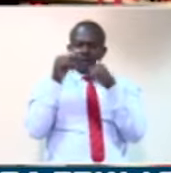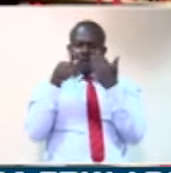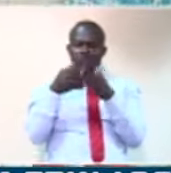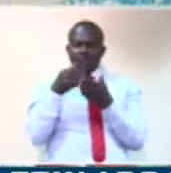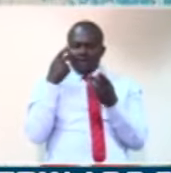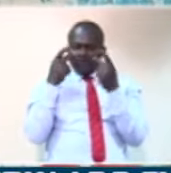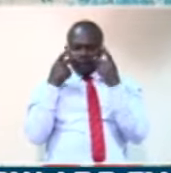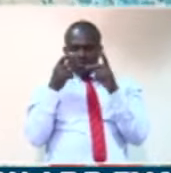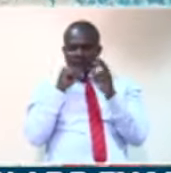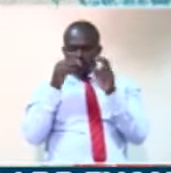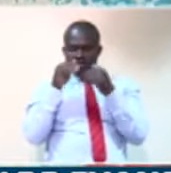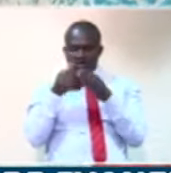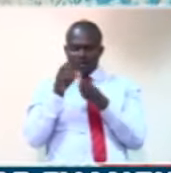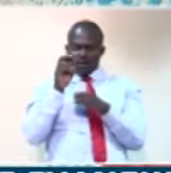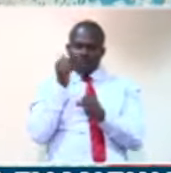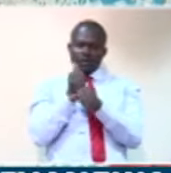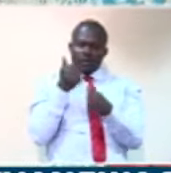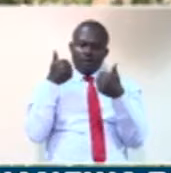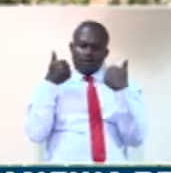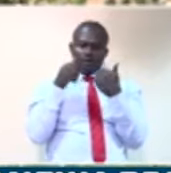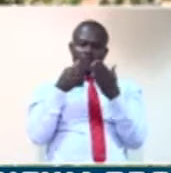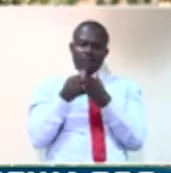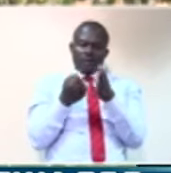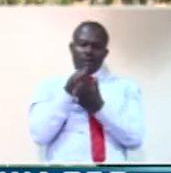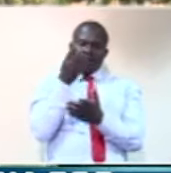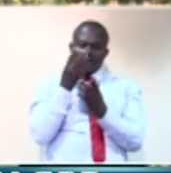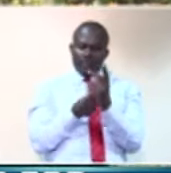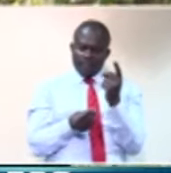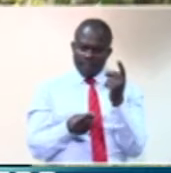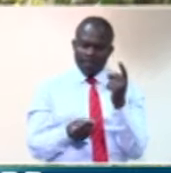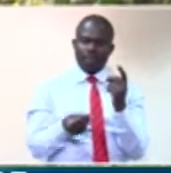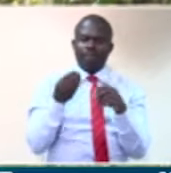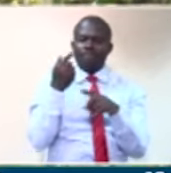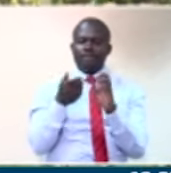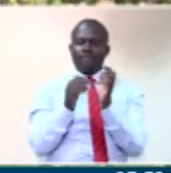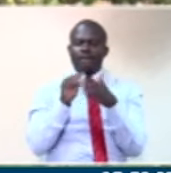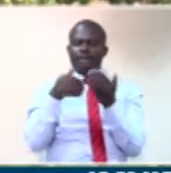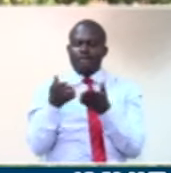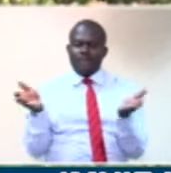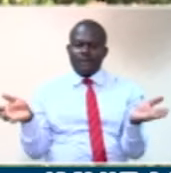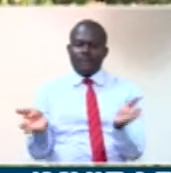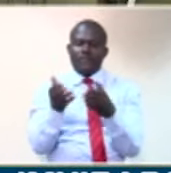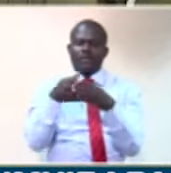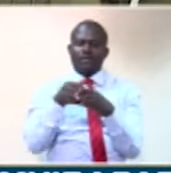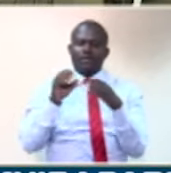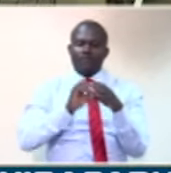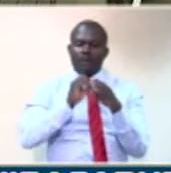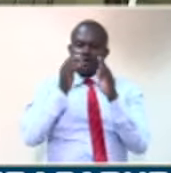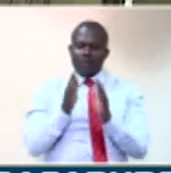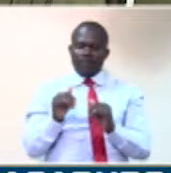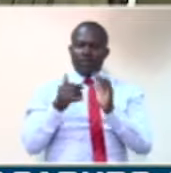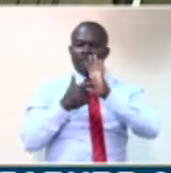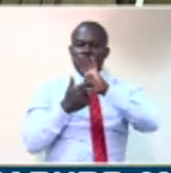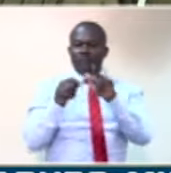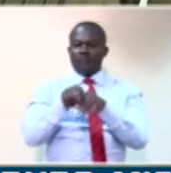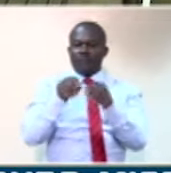basanga imikino itabayeho cyangwa ngo ikorwe neza byabatera igihombo, bityo bagashishikariza ba nyiri imikino kuyimenyekanisha.